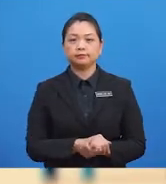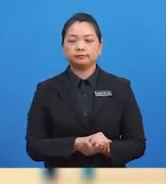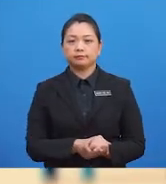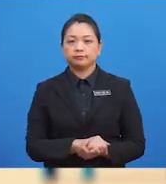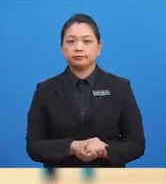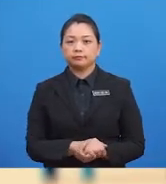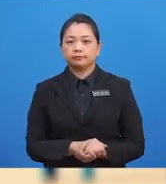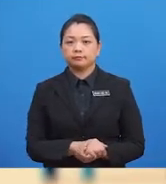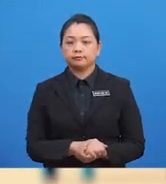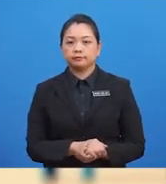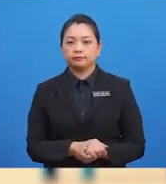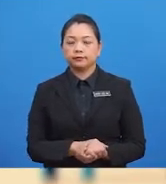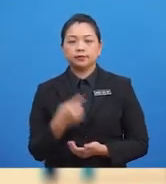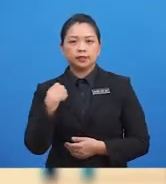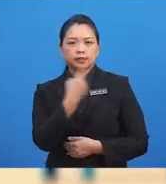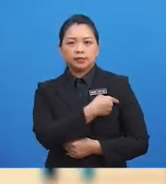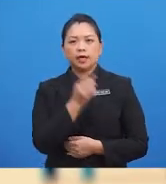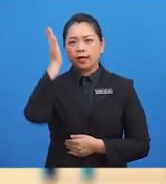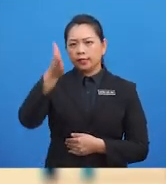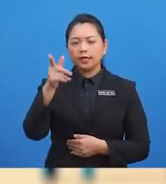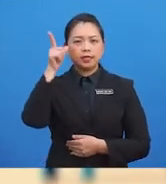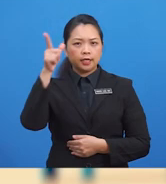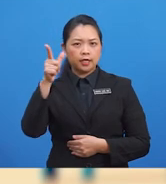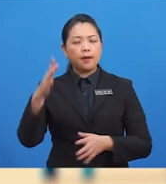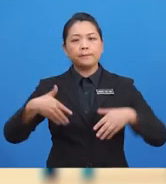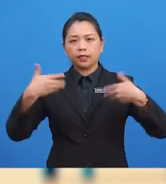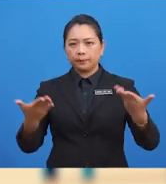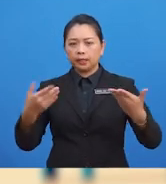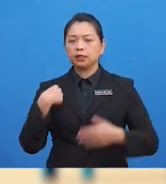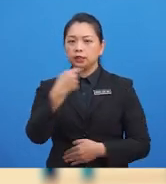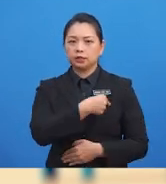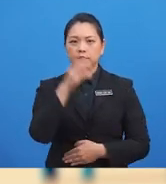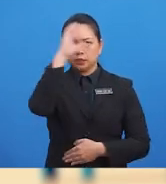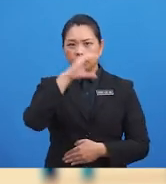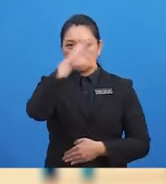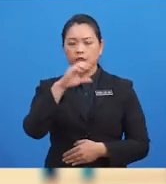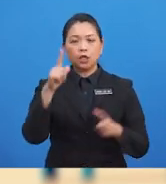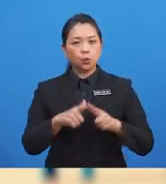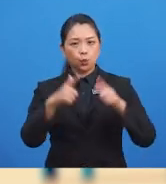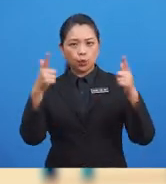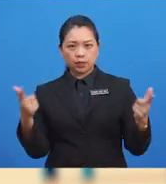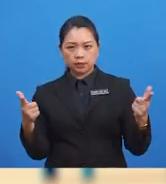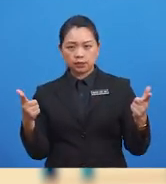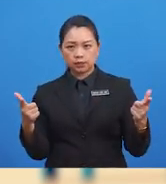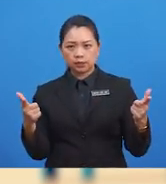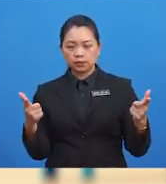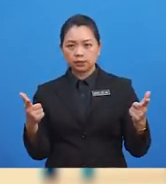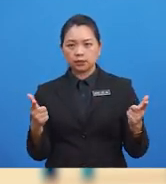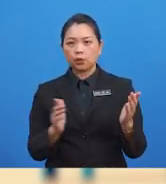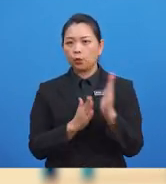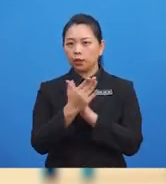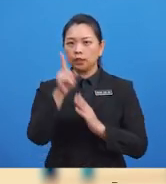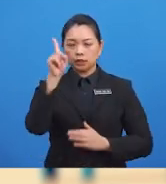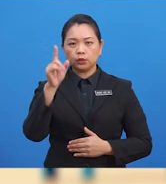Jadi sekarang, kita akan lihat bagaimana kita akan mencari luas yang dibatasi oleh